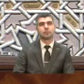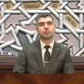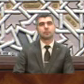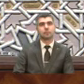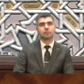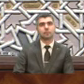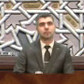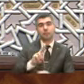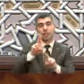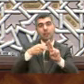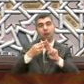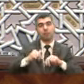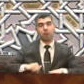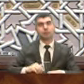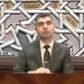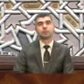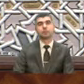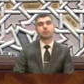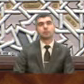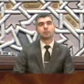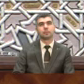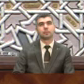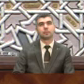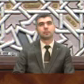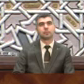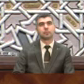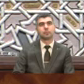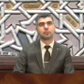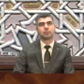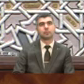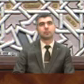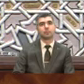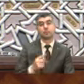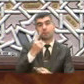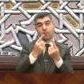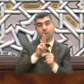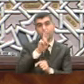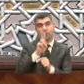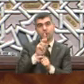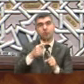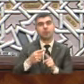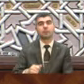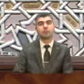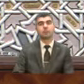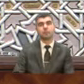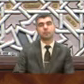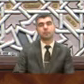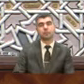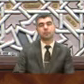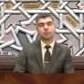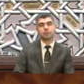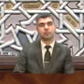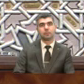رد سيدة الوزيرة في بضع ثواني. إذا كان هناك تعقيب إضافي، أولا هناك تعقيب إضافي